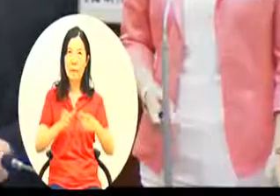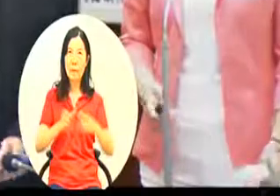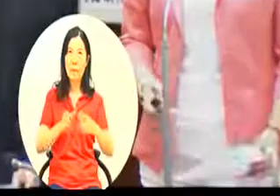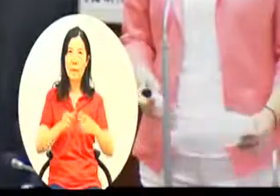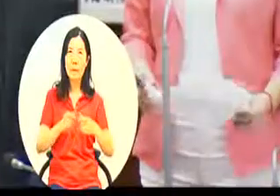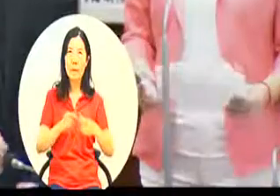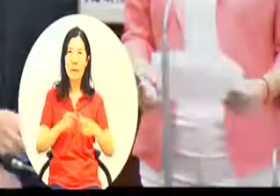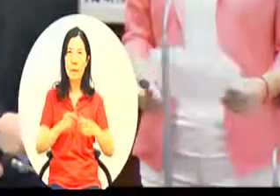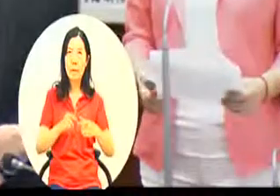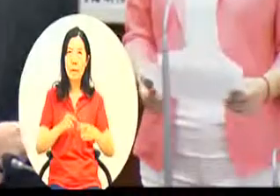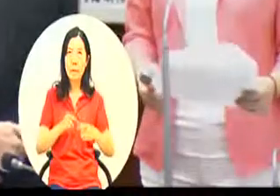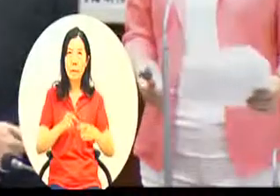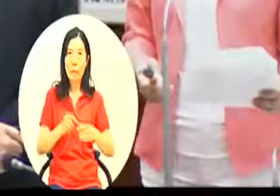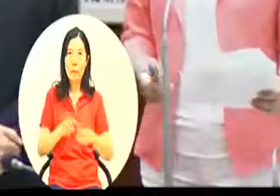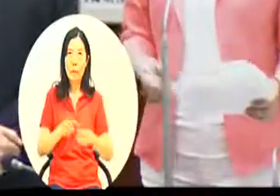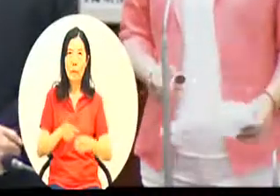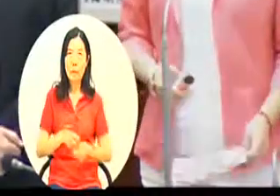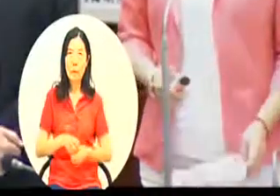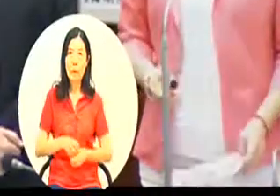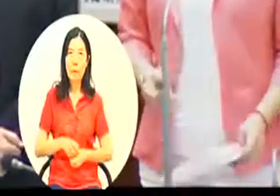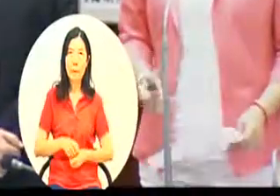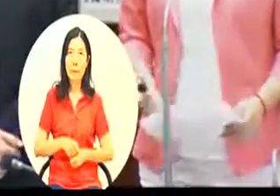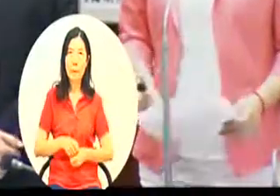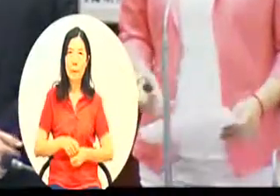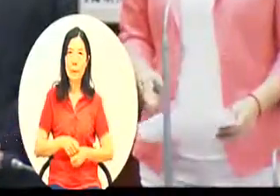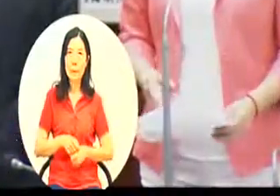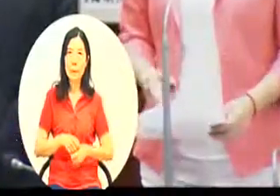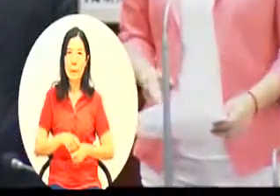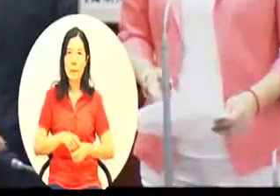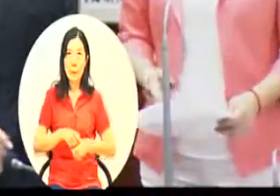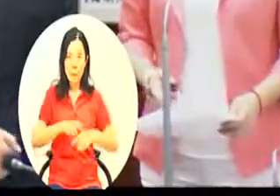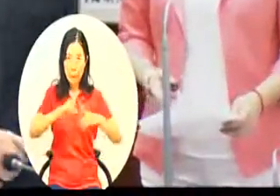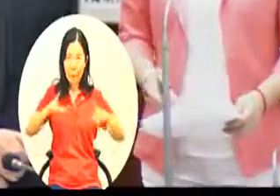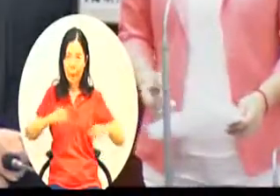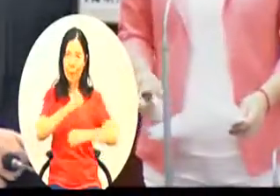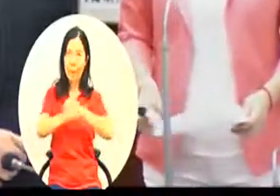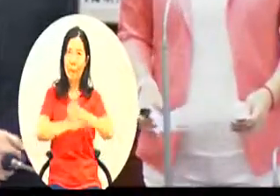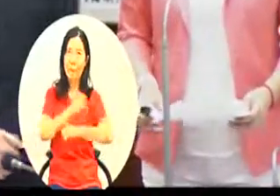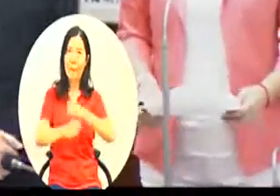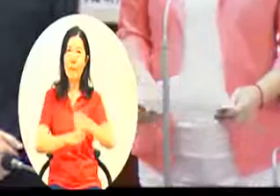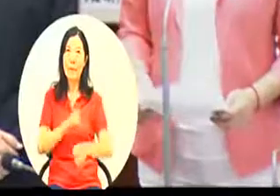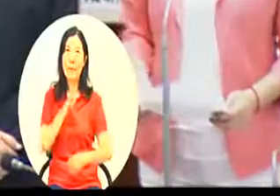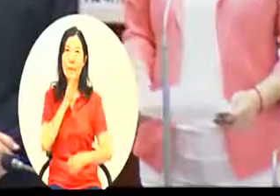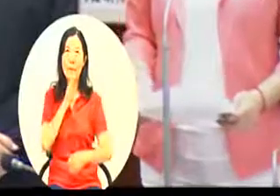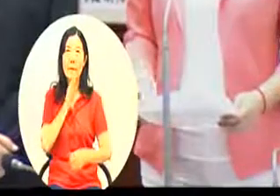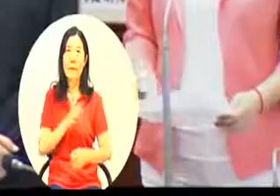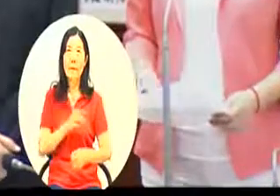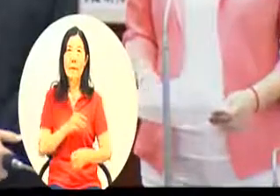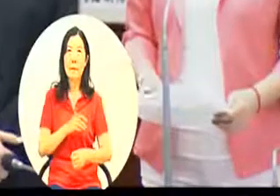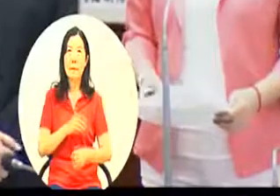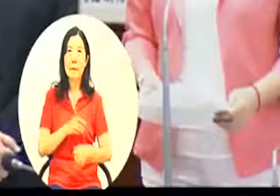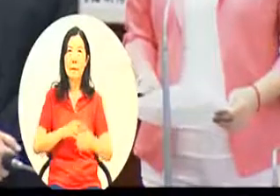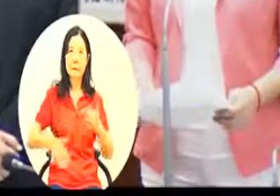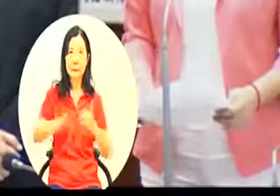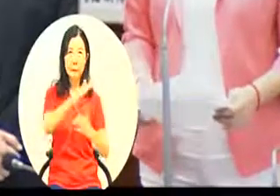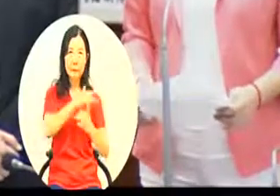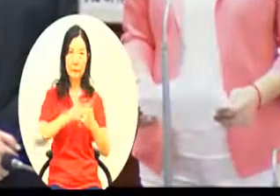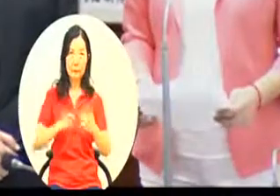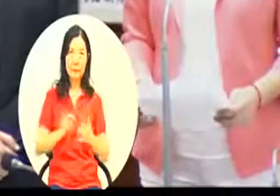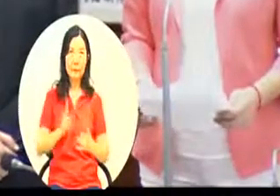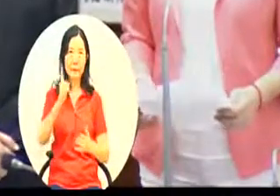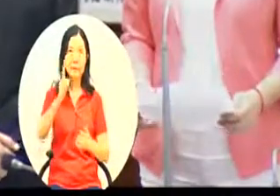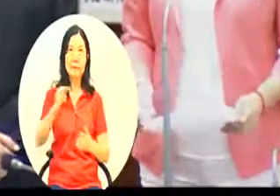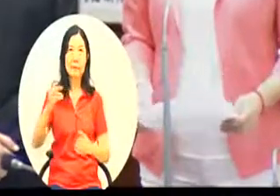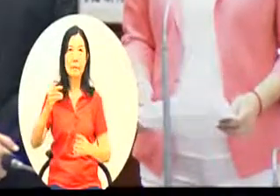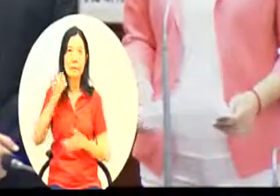了一个很盛大的一个活动哈，这就是全台湾唯一的海上